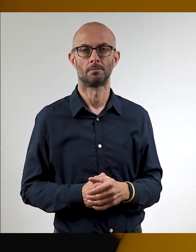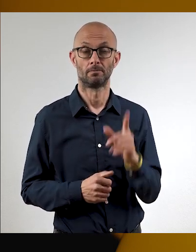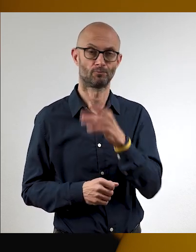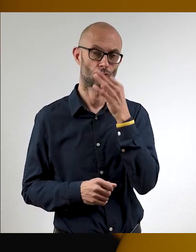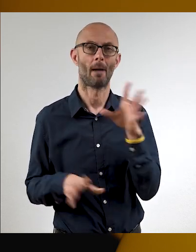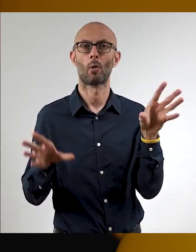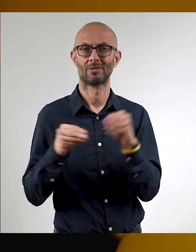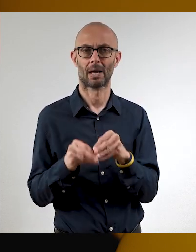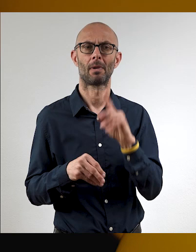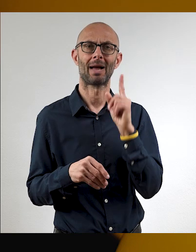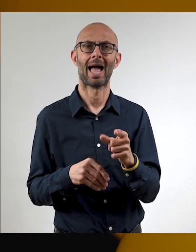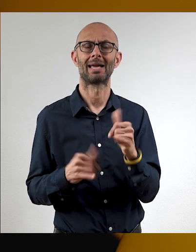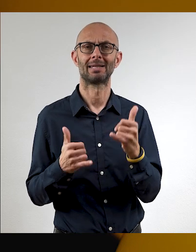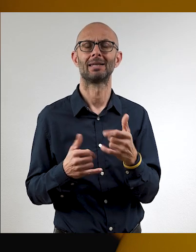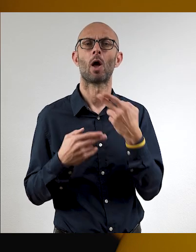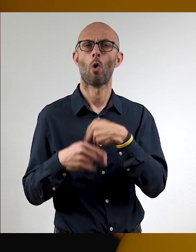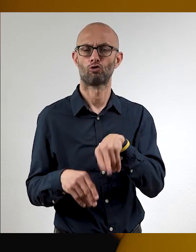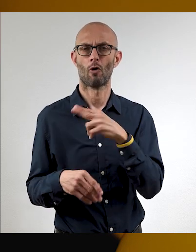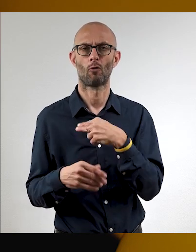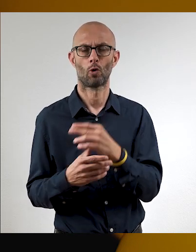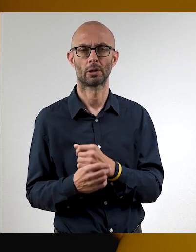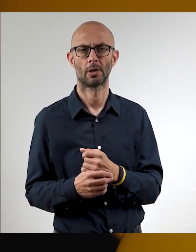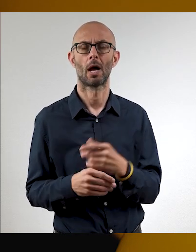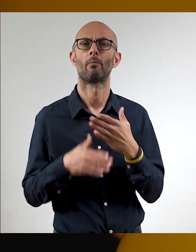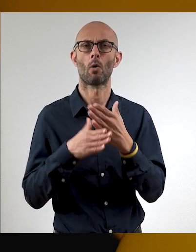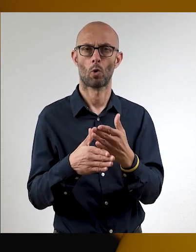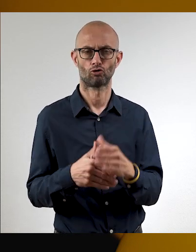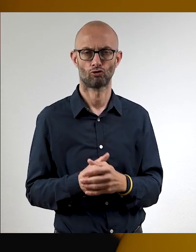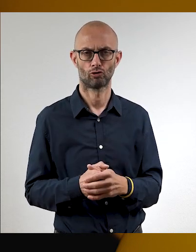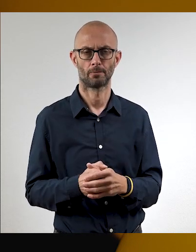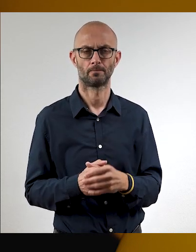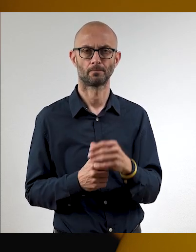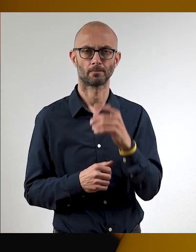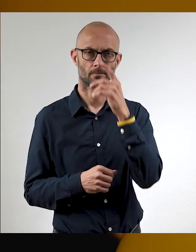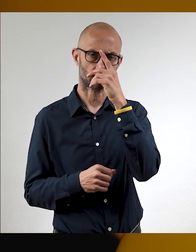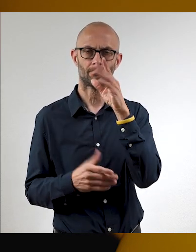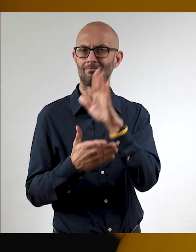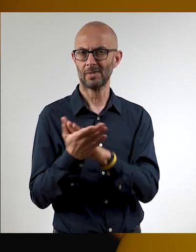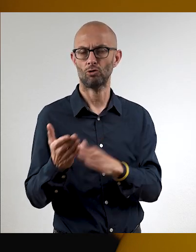In če povzamem, kaj je odgovorna pomoč?